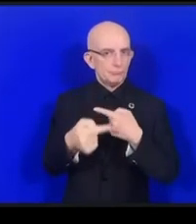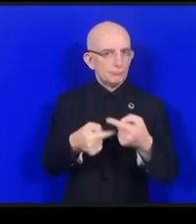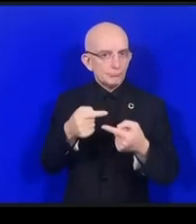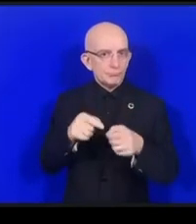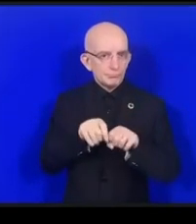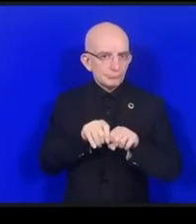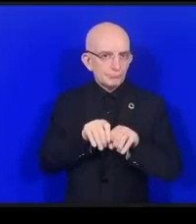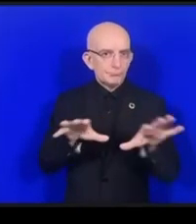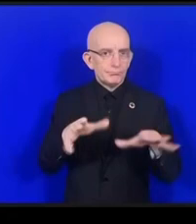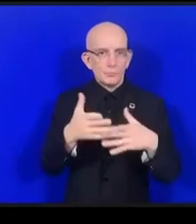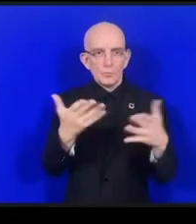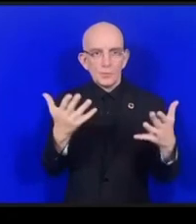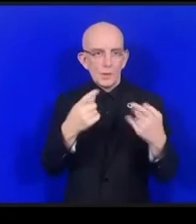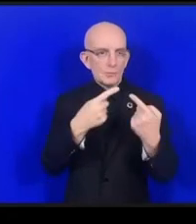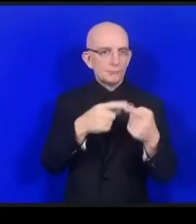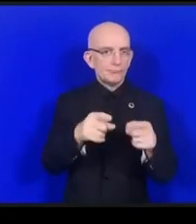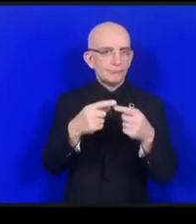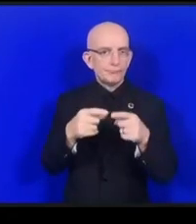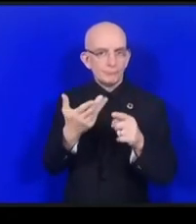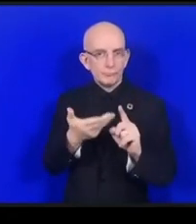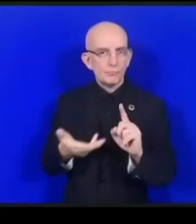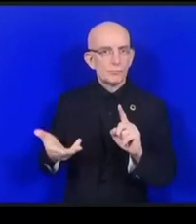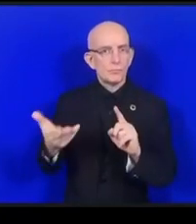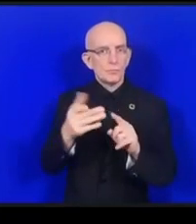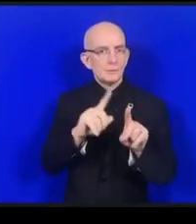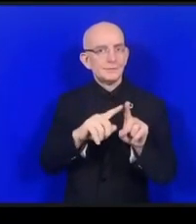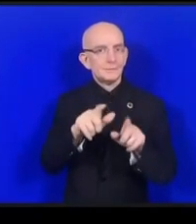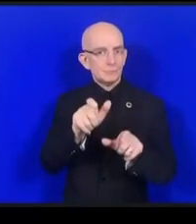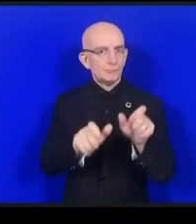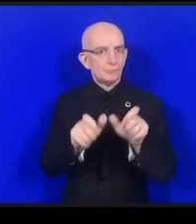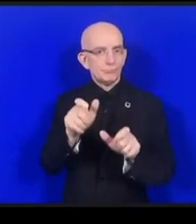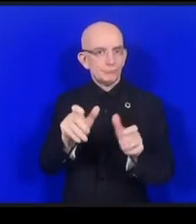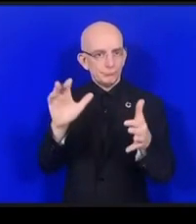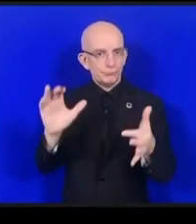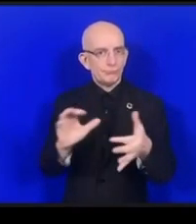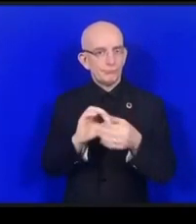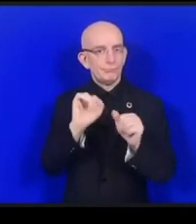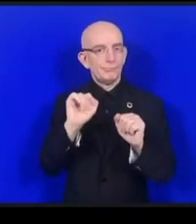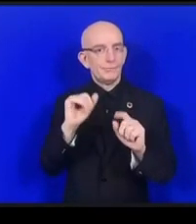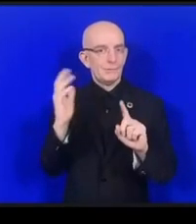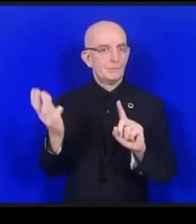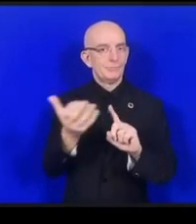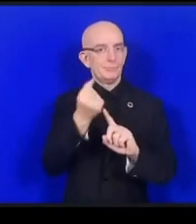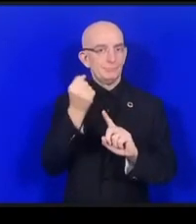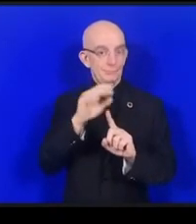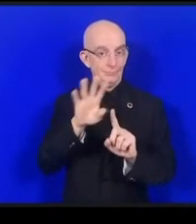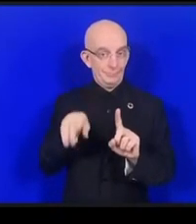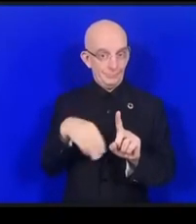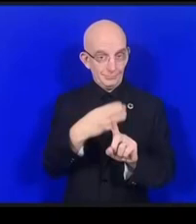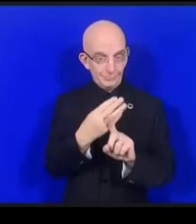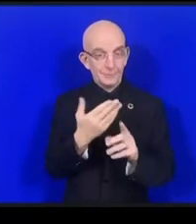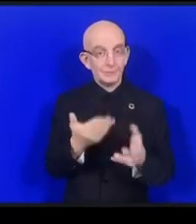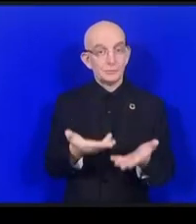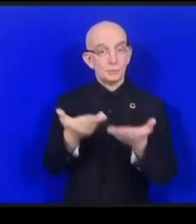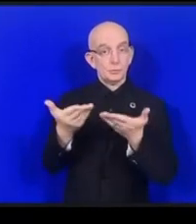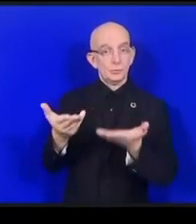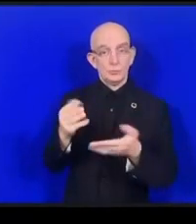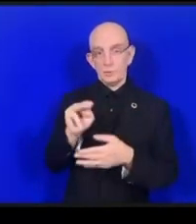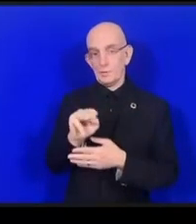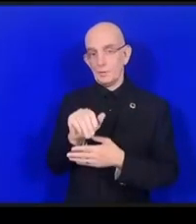пускай наши динамичная коалиции расскажут нам о своей работе целью которой является достижение